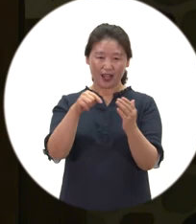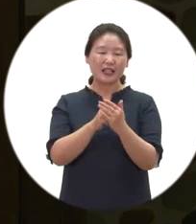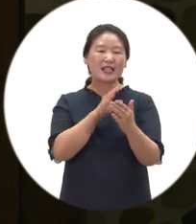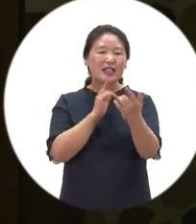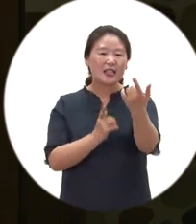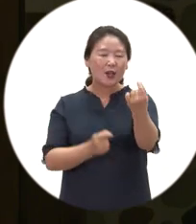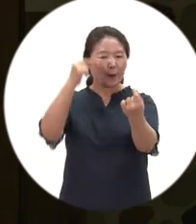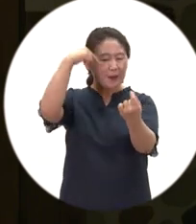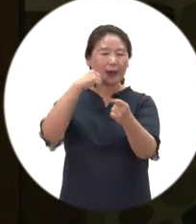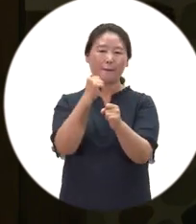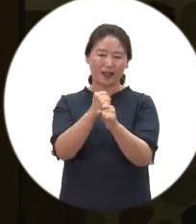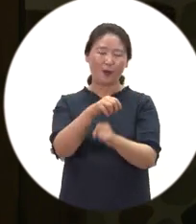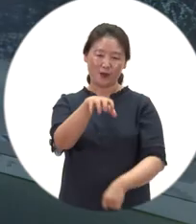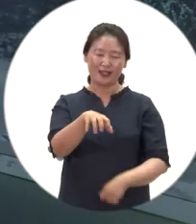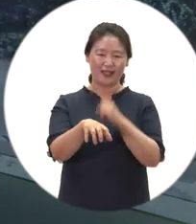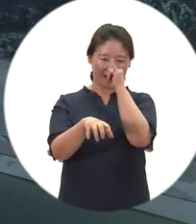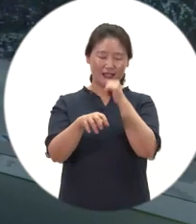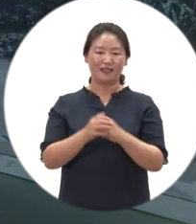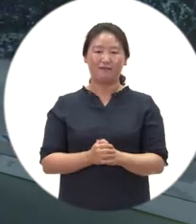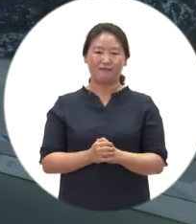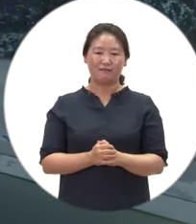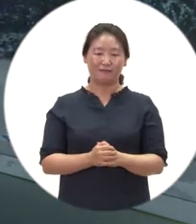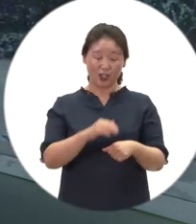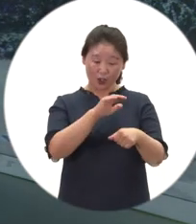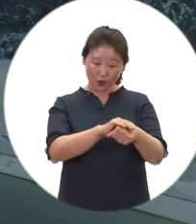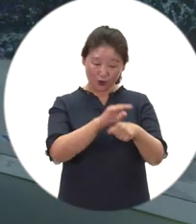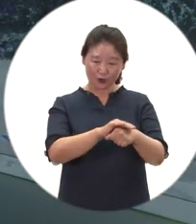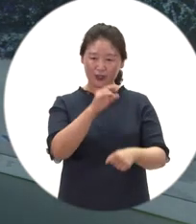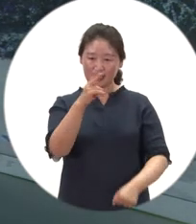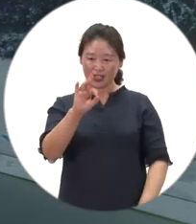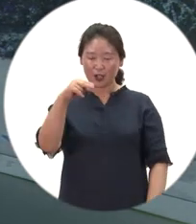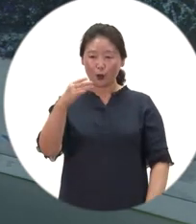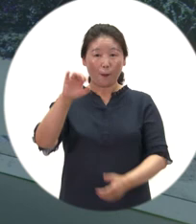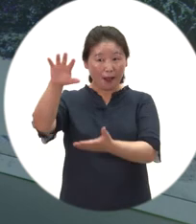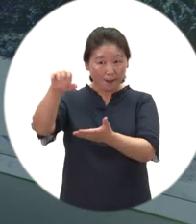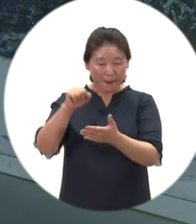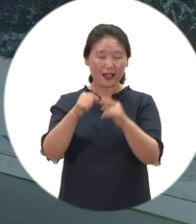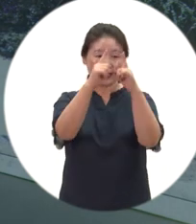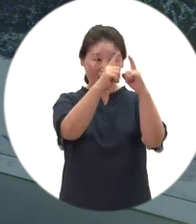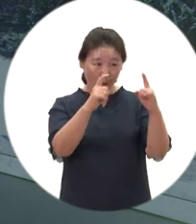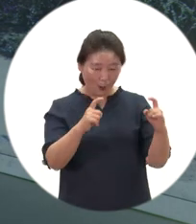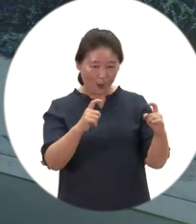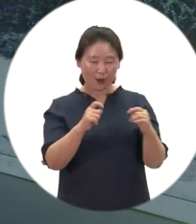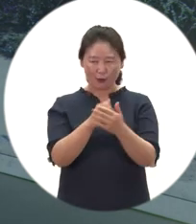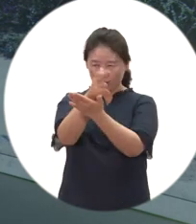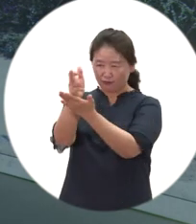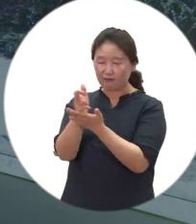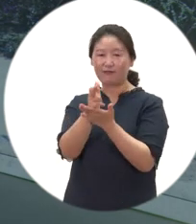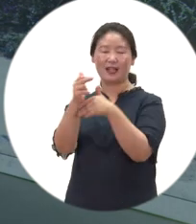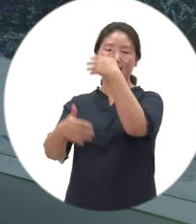전시관을 꾸려놓았습니다. 실감형 전시관에서는 경주 양동마을에서 옮겨온 한옥과 또